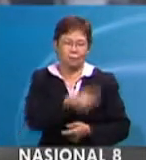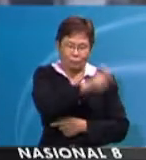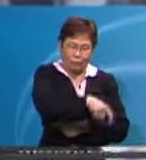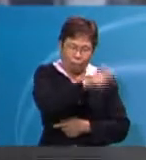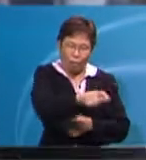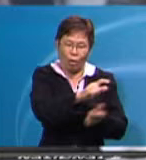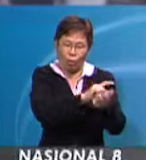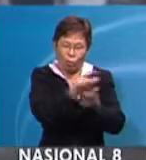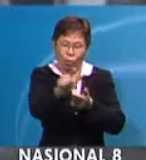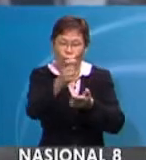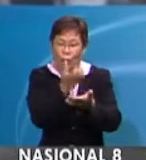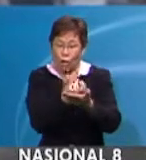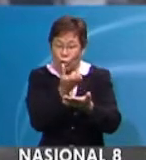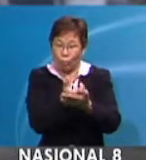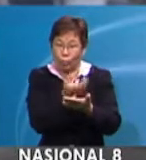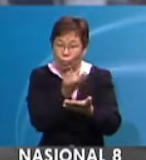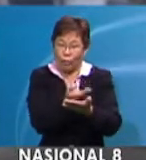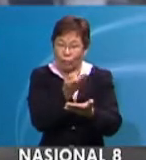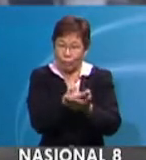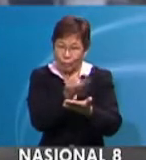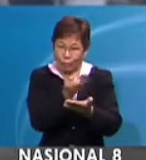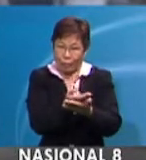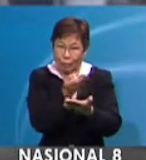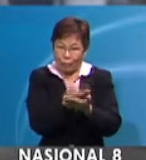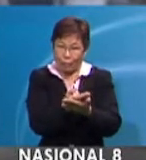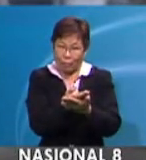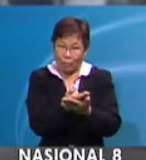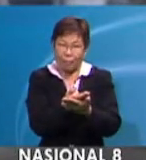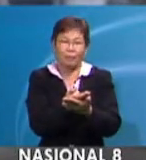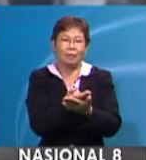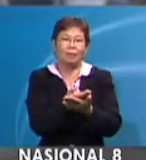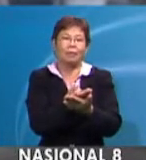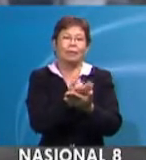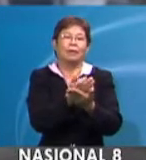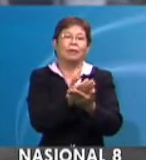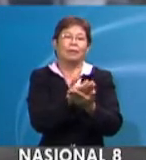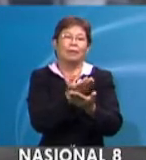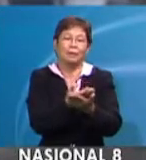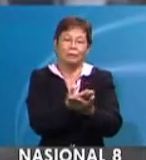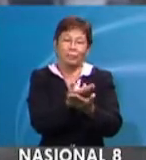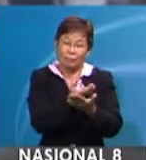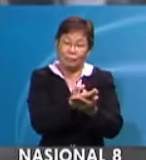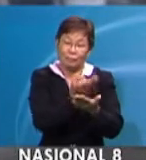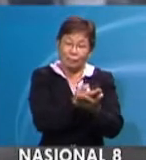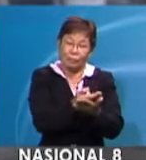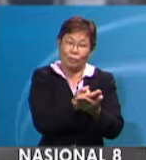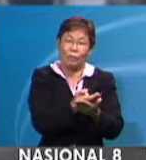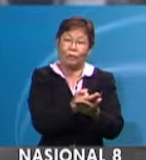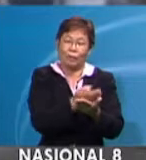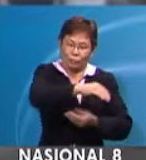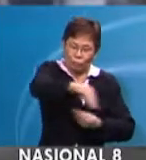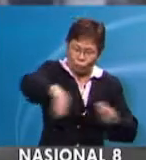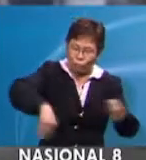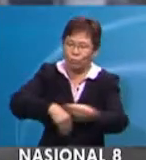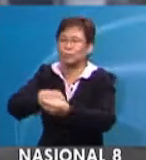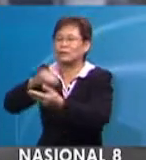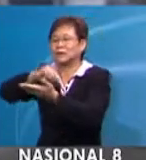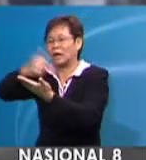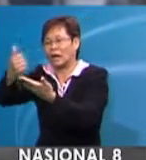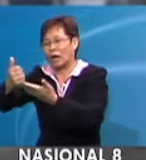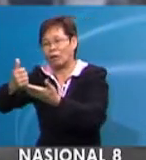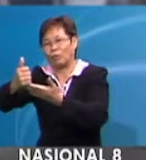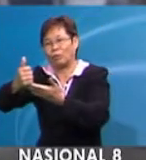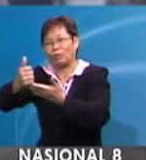economics ataupun finance, bachelor of finance ataupun bachelor of accountancy untuk menjadi accountant yang bertauliah